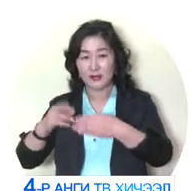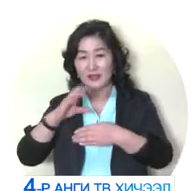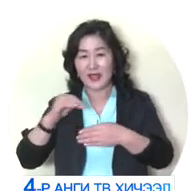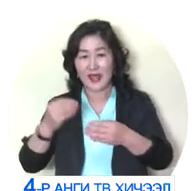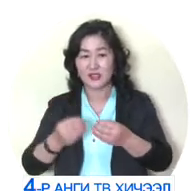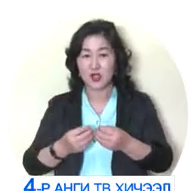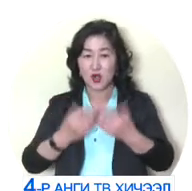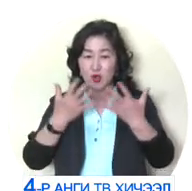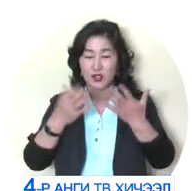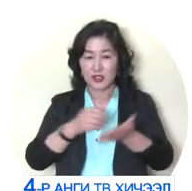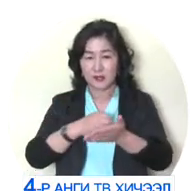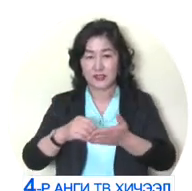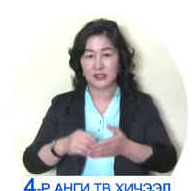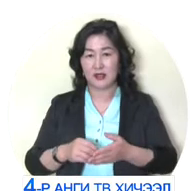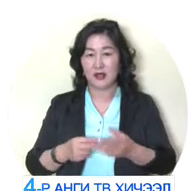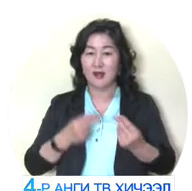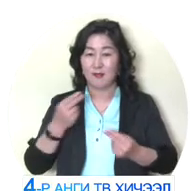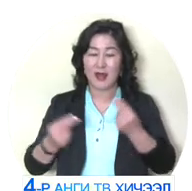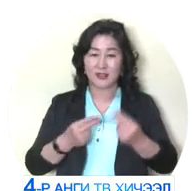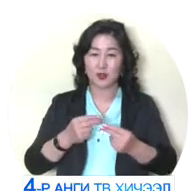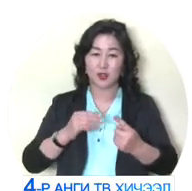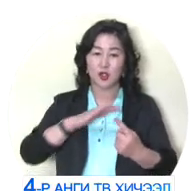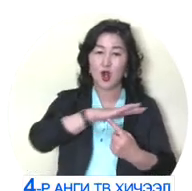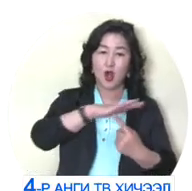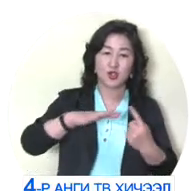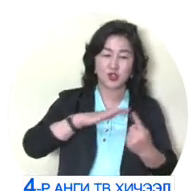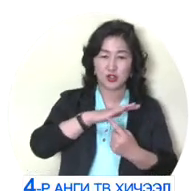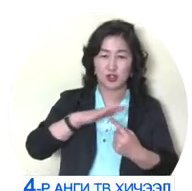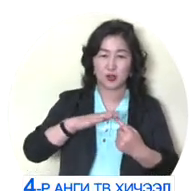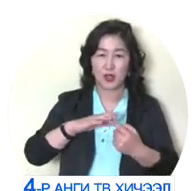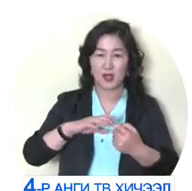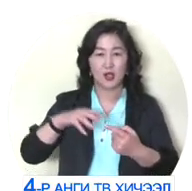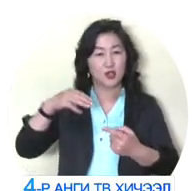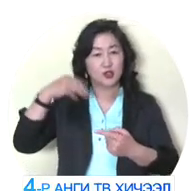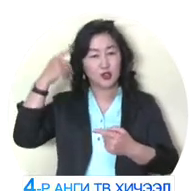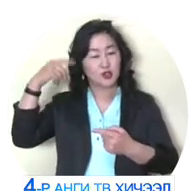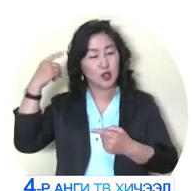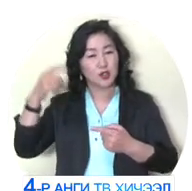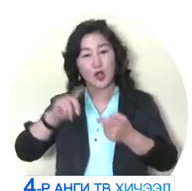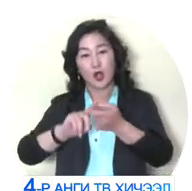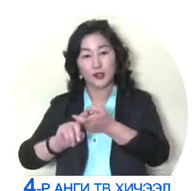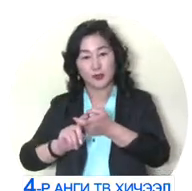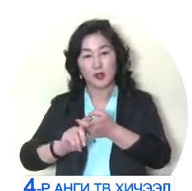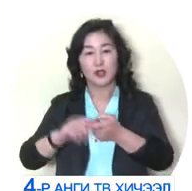Үүндээ бааtruуд болон орчны тухай төсөөллөө холбон цохион дүрслээрэй.